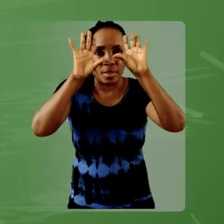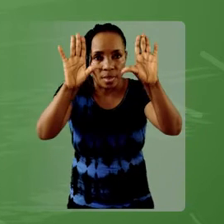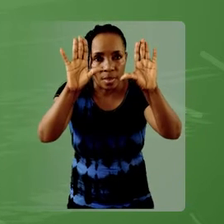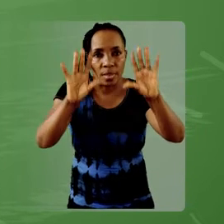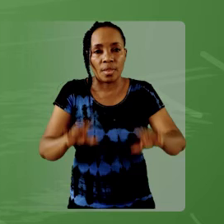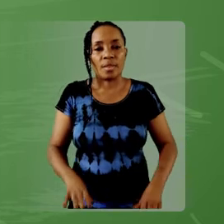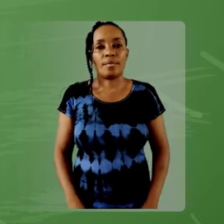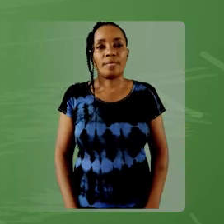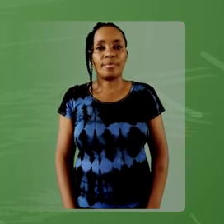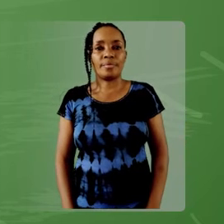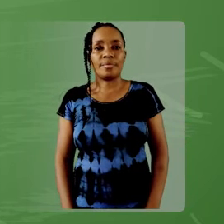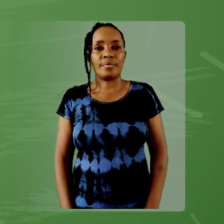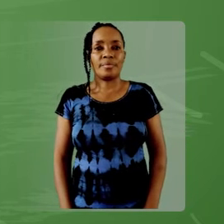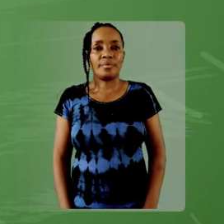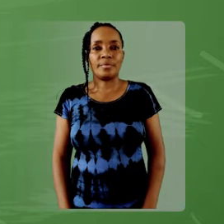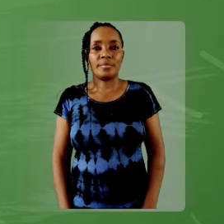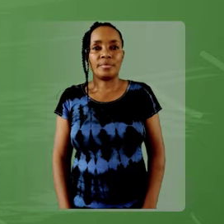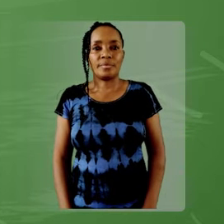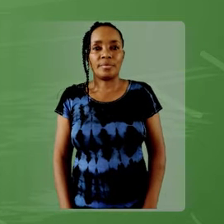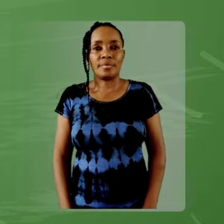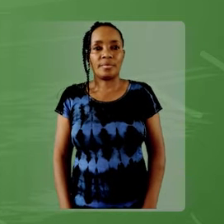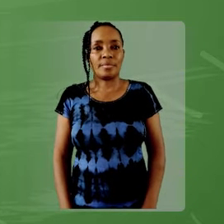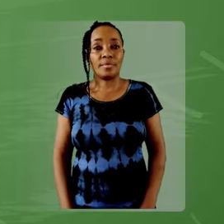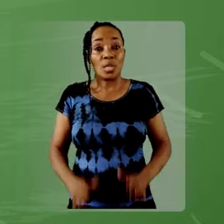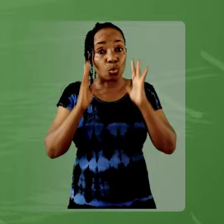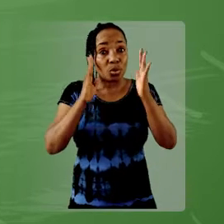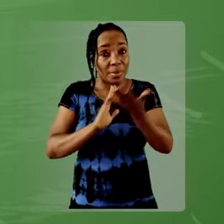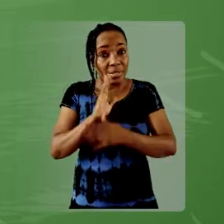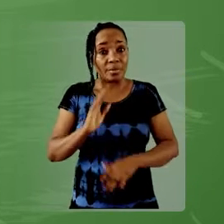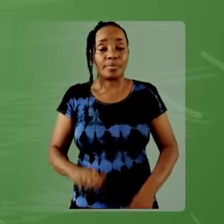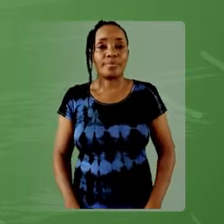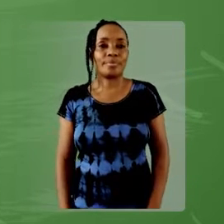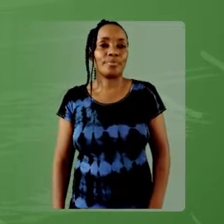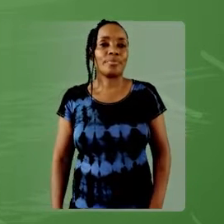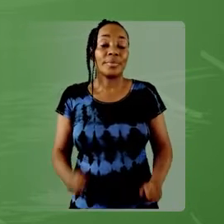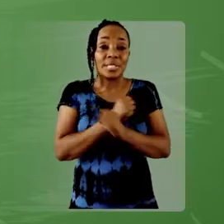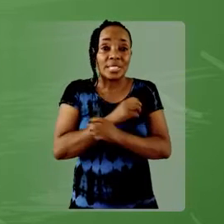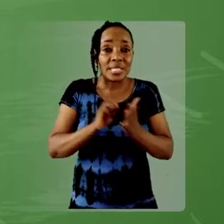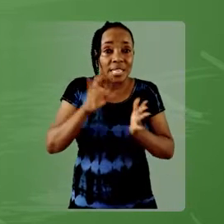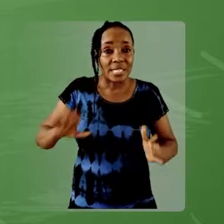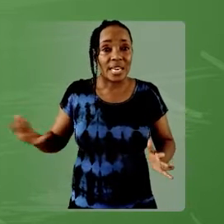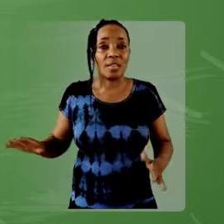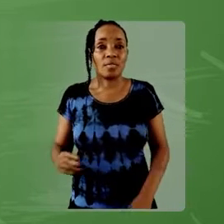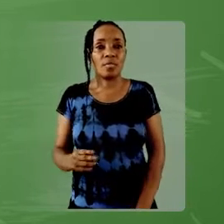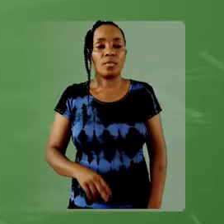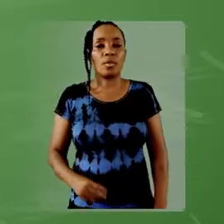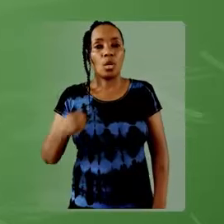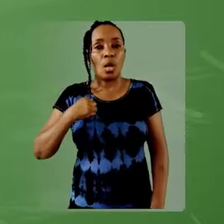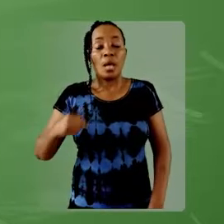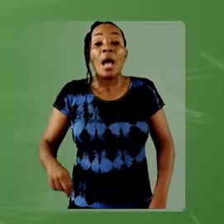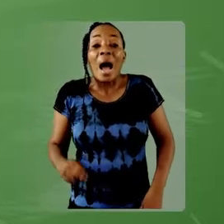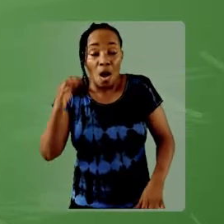qui rétablissent le courant lorsqu'ils sont fermés. Chers élèves, nous avons deux types